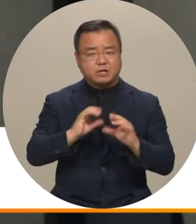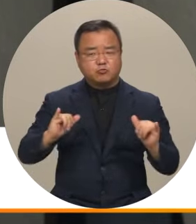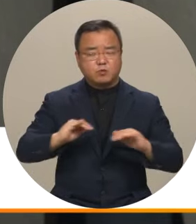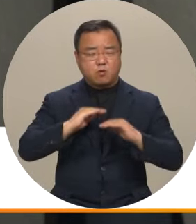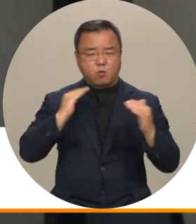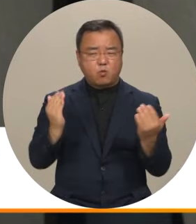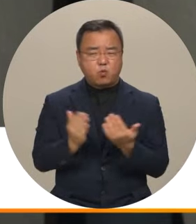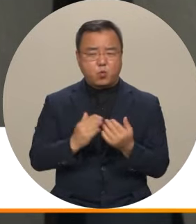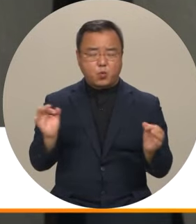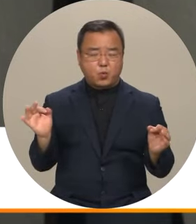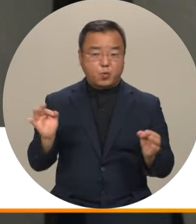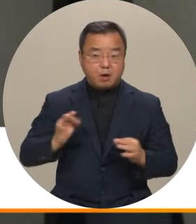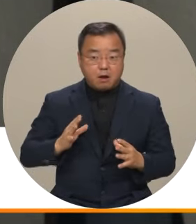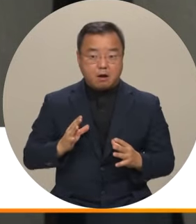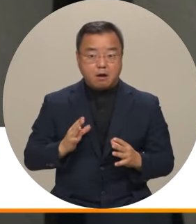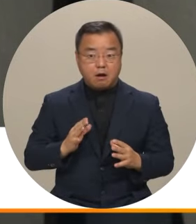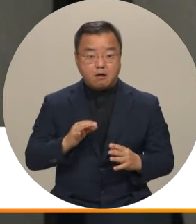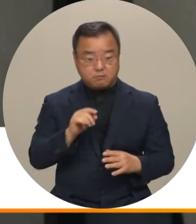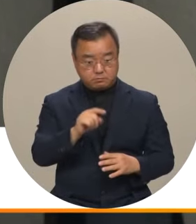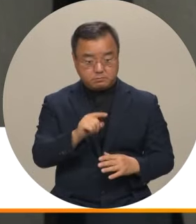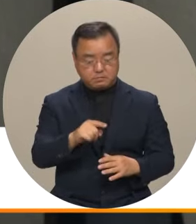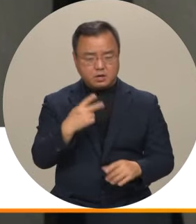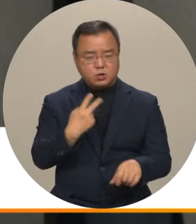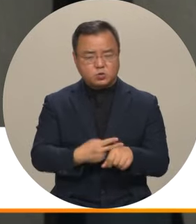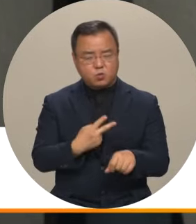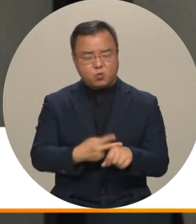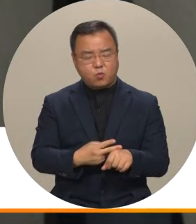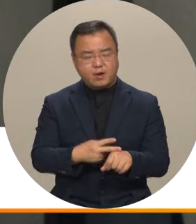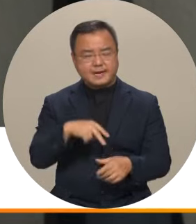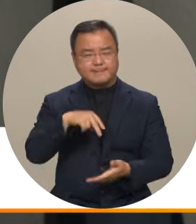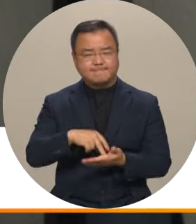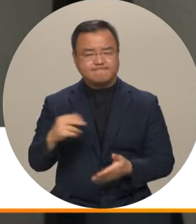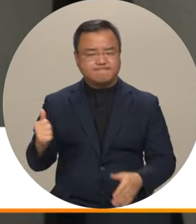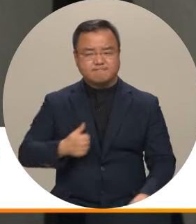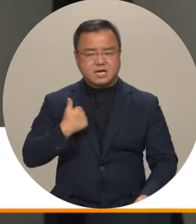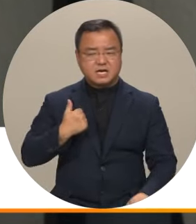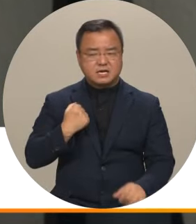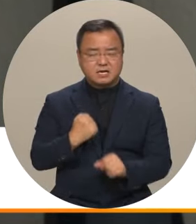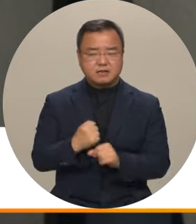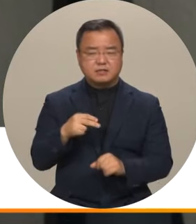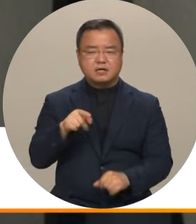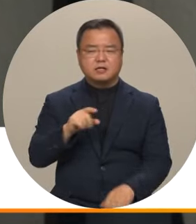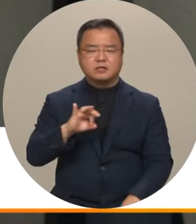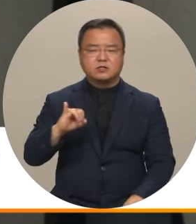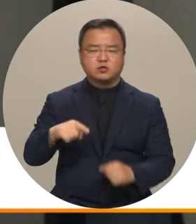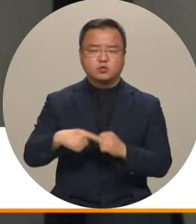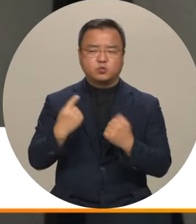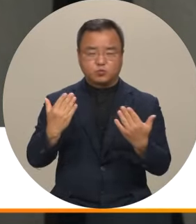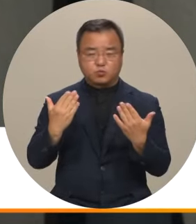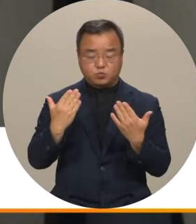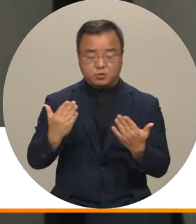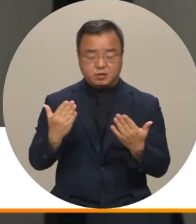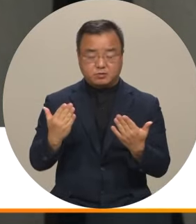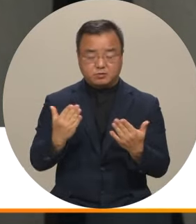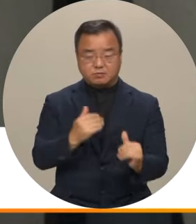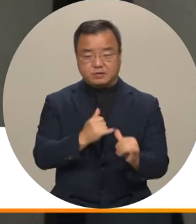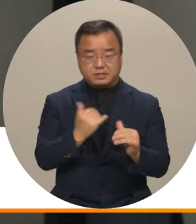놀랍게 했고 특히 우리 교사분들 분노하게 만든 우리 서초 사건이 1년이